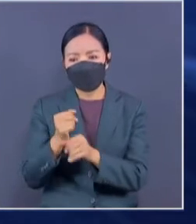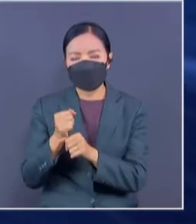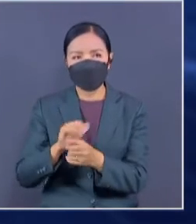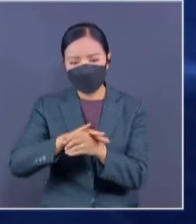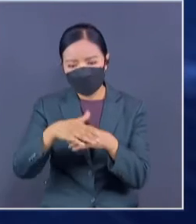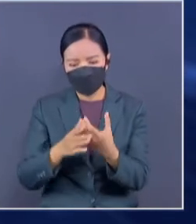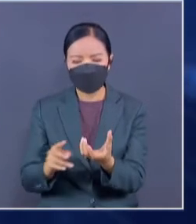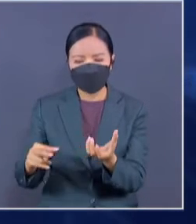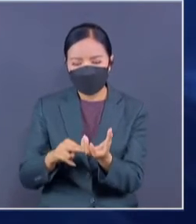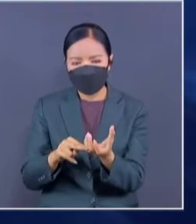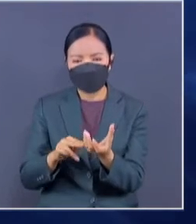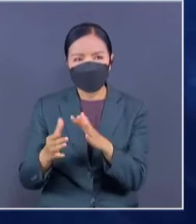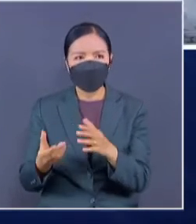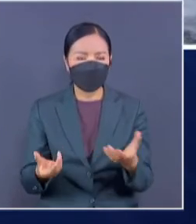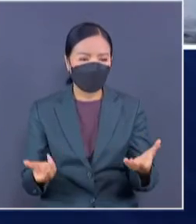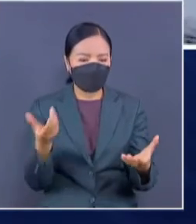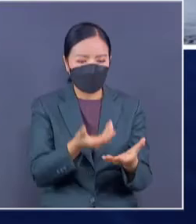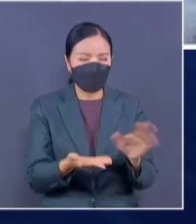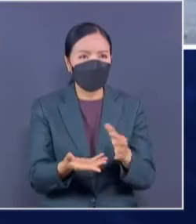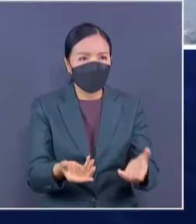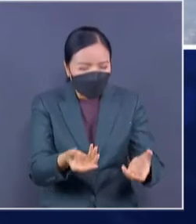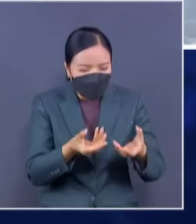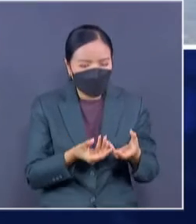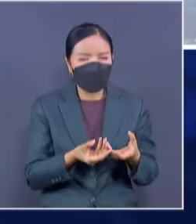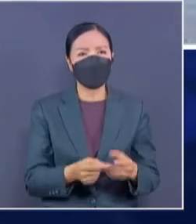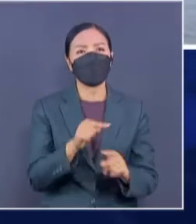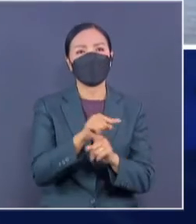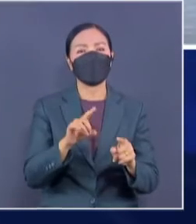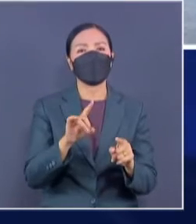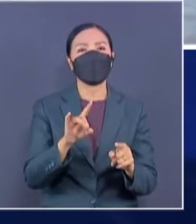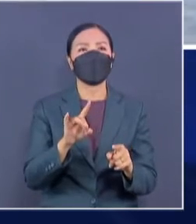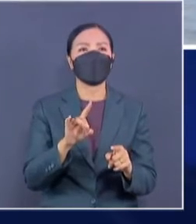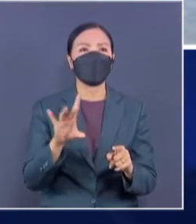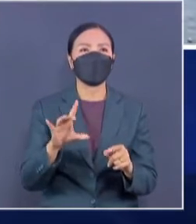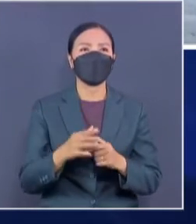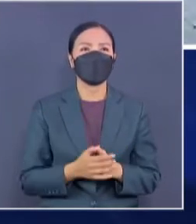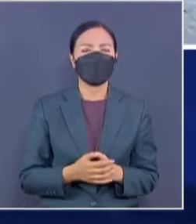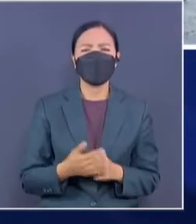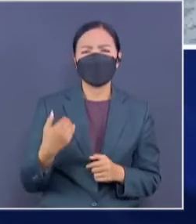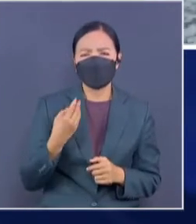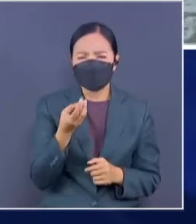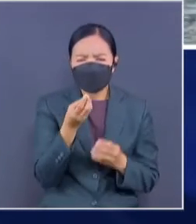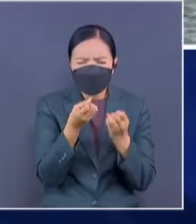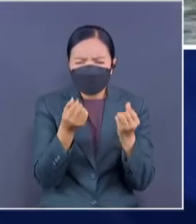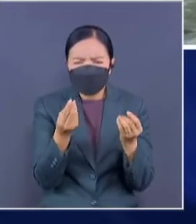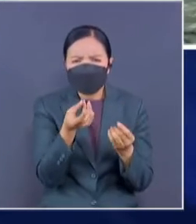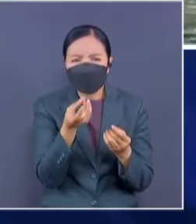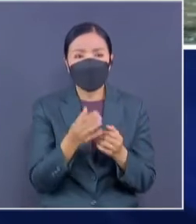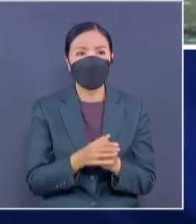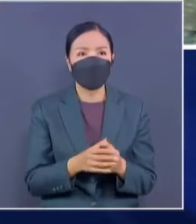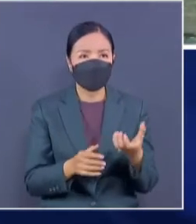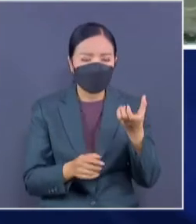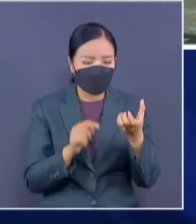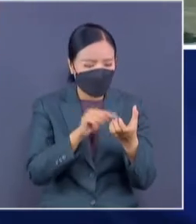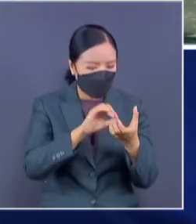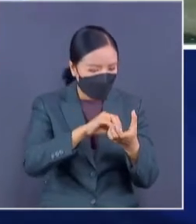สมบูรณ์ 100% จะมีปัญหาก็ขีดข่วนนิดๆหน่อยๆที่ฟิล์มครับแล้วก็คราบทรายเล็กๆน้อยๆแต่พอเปิด